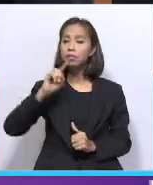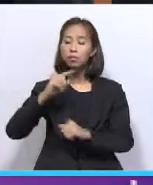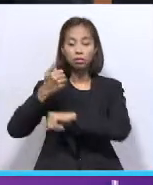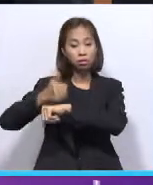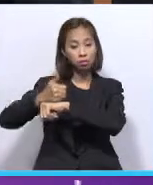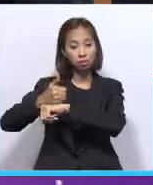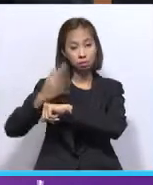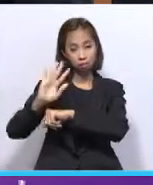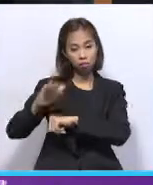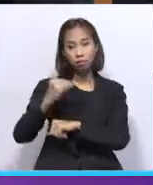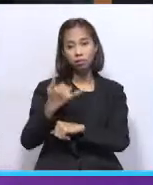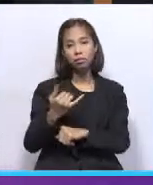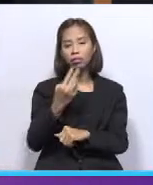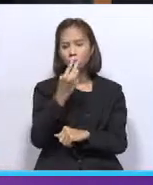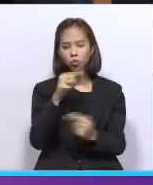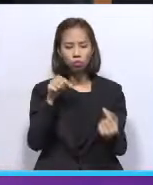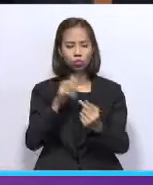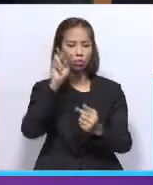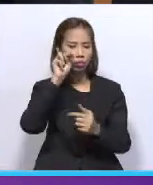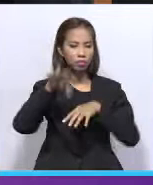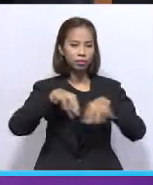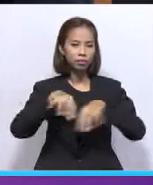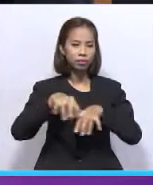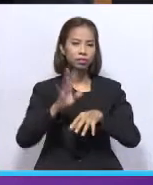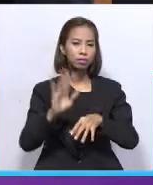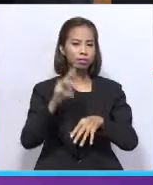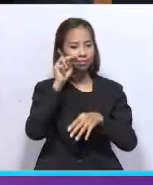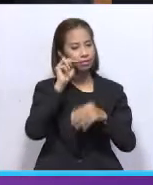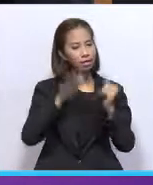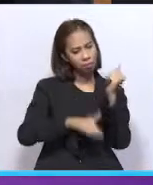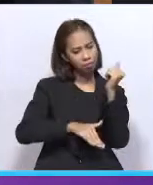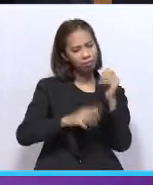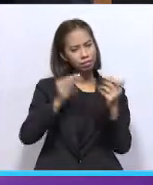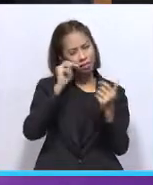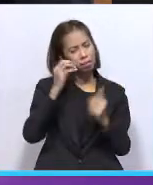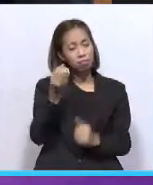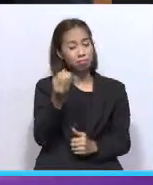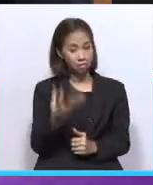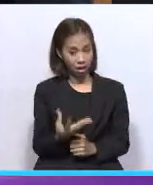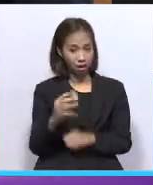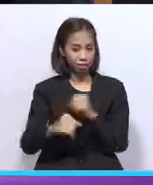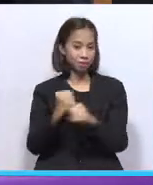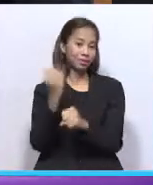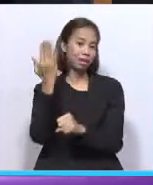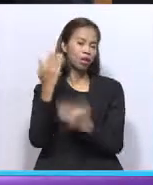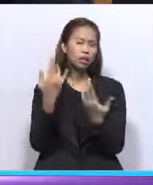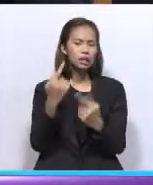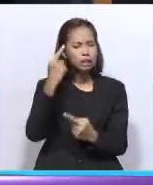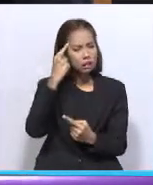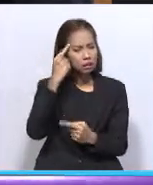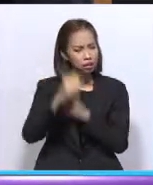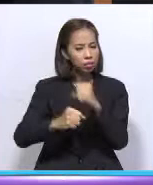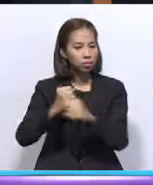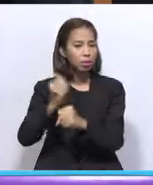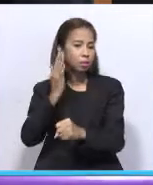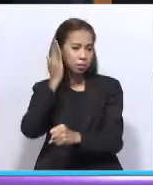อนนี้เราดูภาพใหญ่ๆของการบริหารจัดการน้ำปีนี้น้ำมันก็อาจจะเยอะกว่าช่วงหลายปีที่ผ่านมาทีนี้เขามองไปถึงปีหน้าเนี่ยภาวะภัย